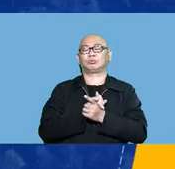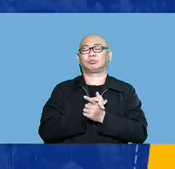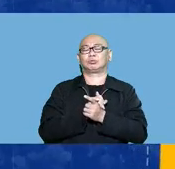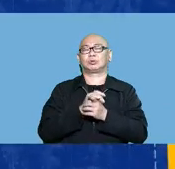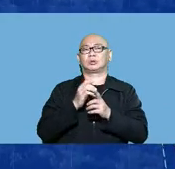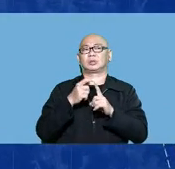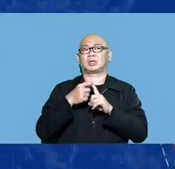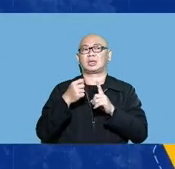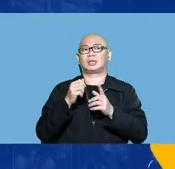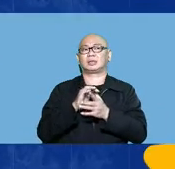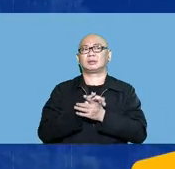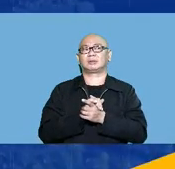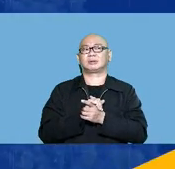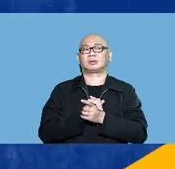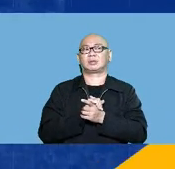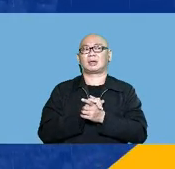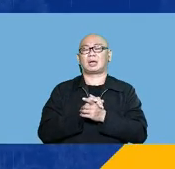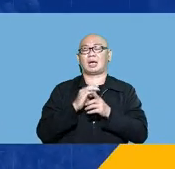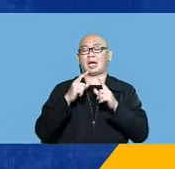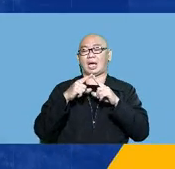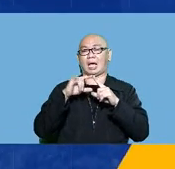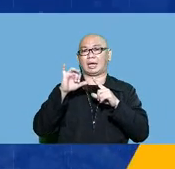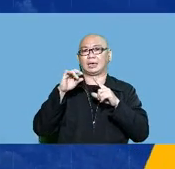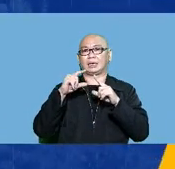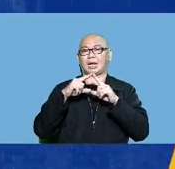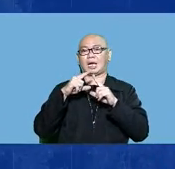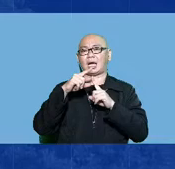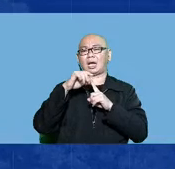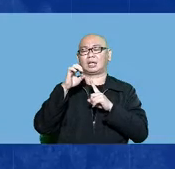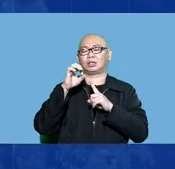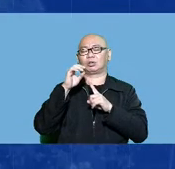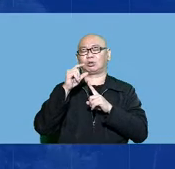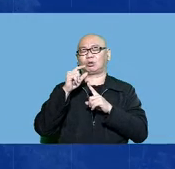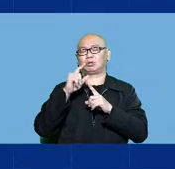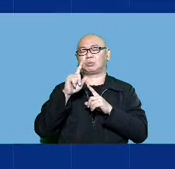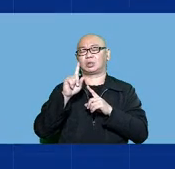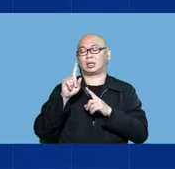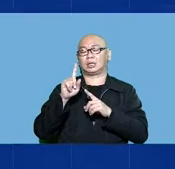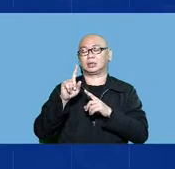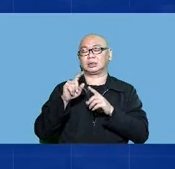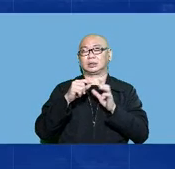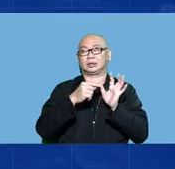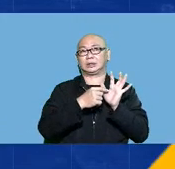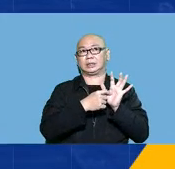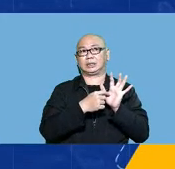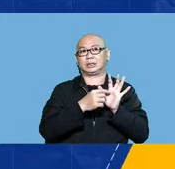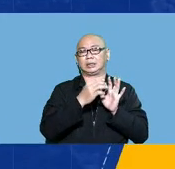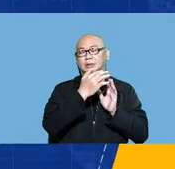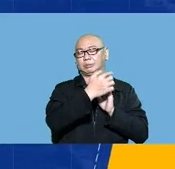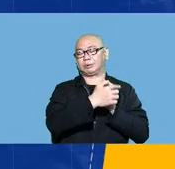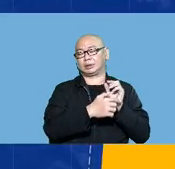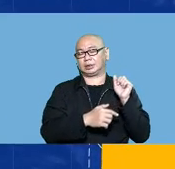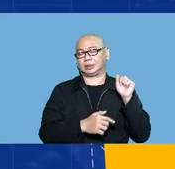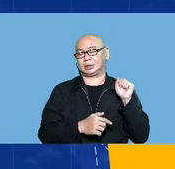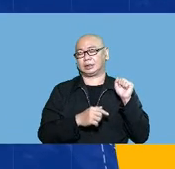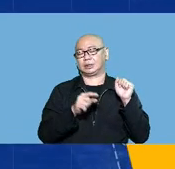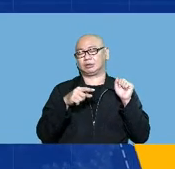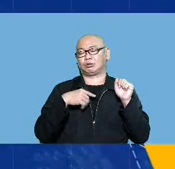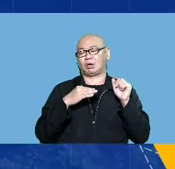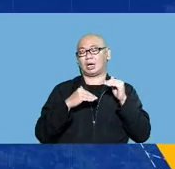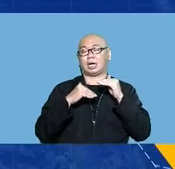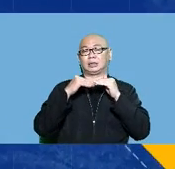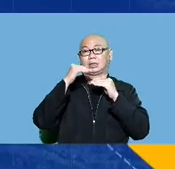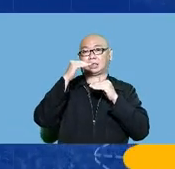dari aerator yang mana pada sebelah kiri itu paling atas itu hanya